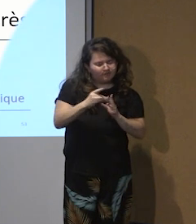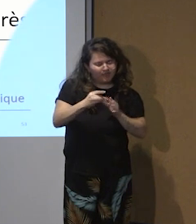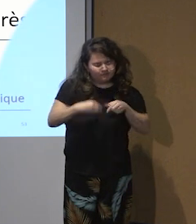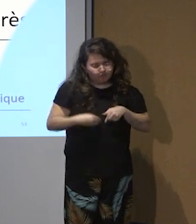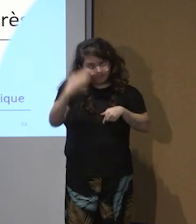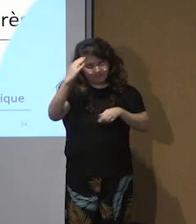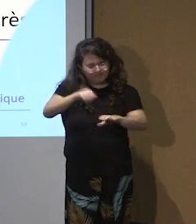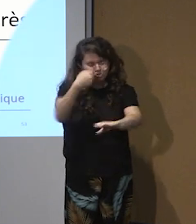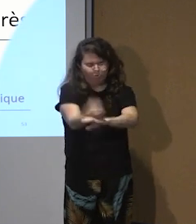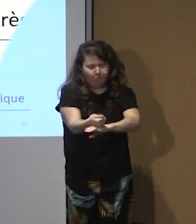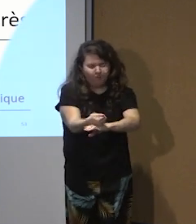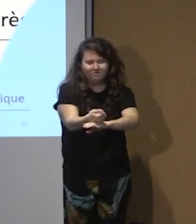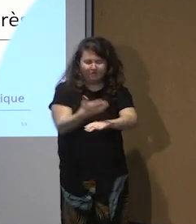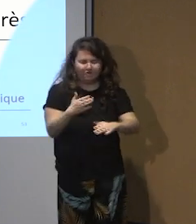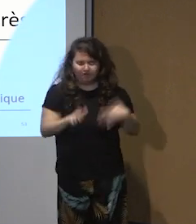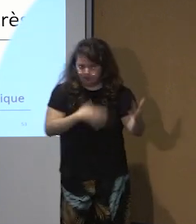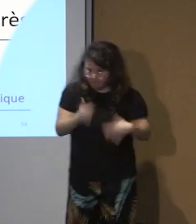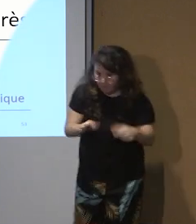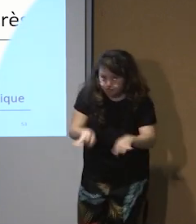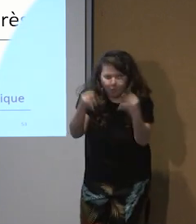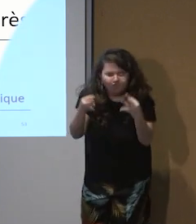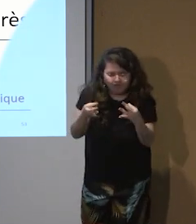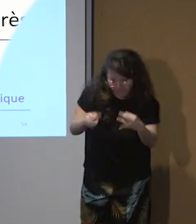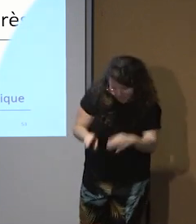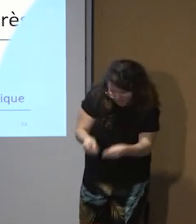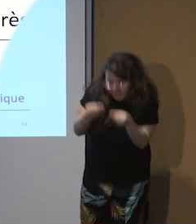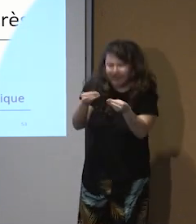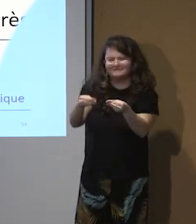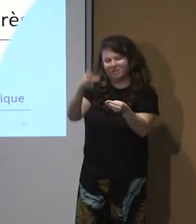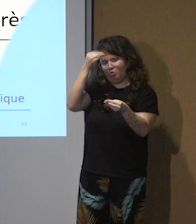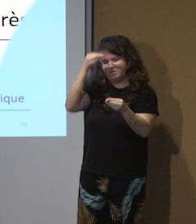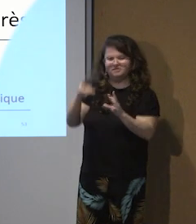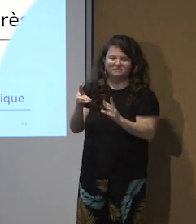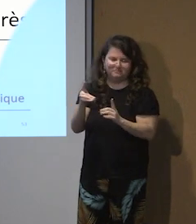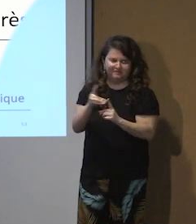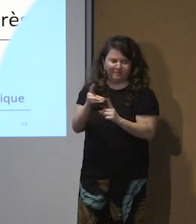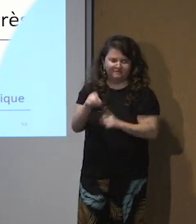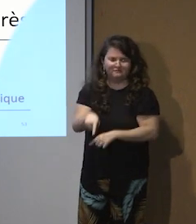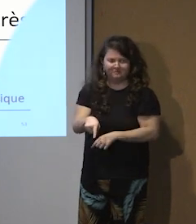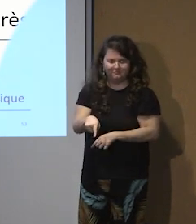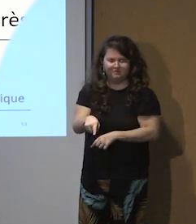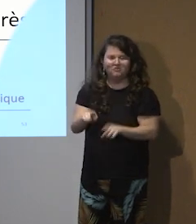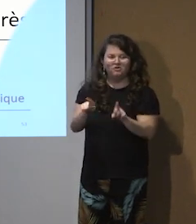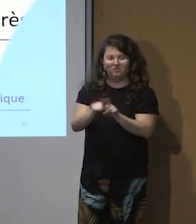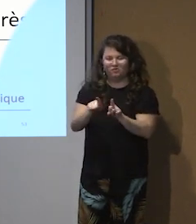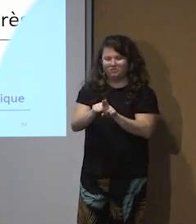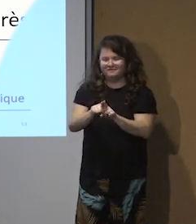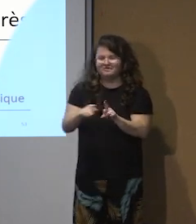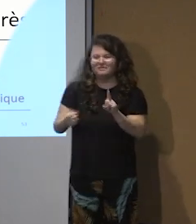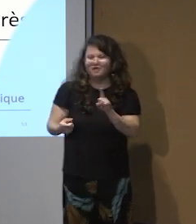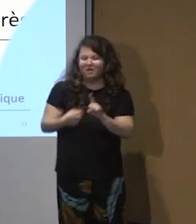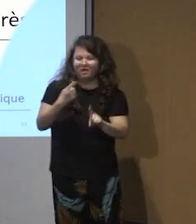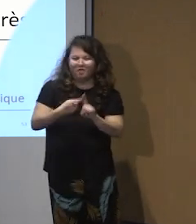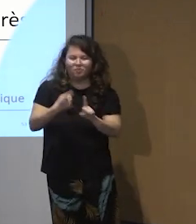vous êtes diabétique et c'est peut-être le risque principal, ça va être justement une hypoglycémie. C'est très important de s'hydrater, comme on disait, la